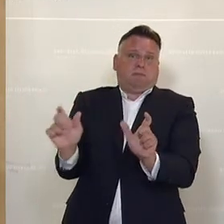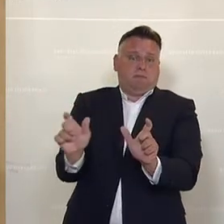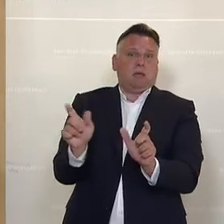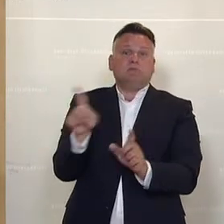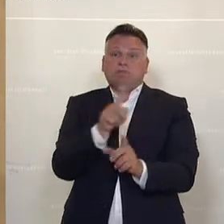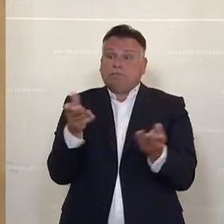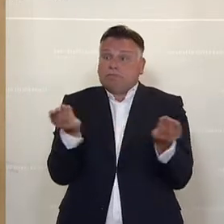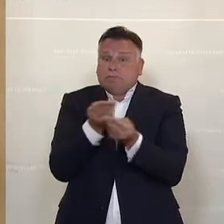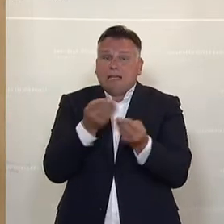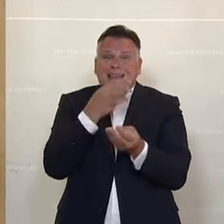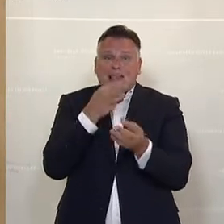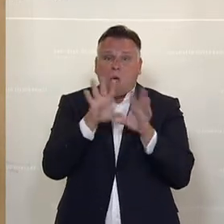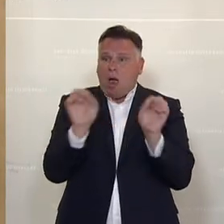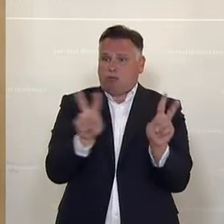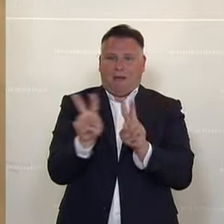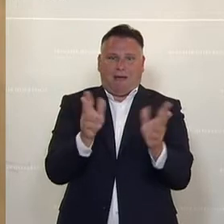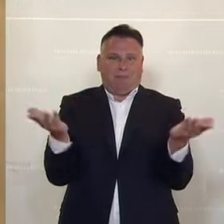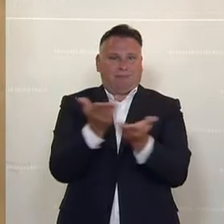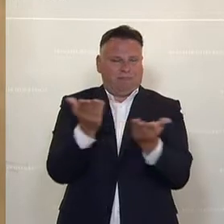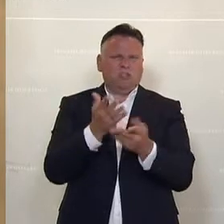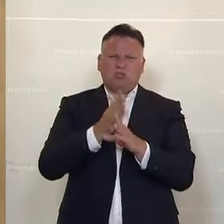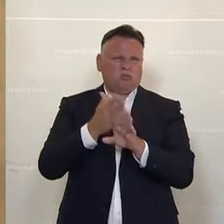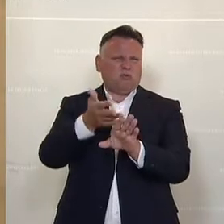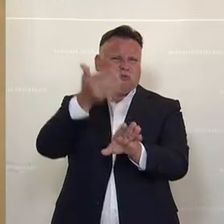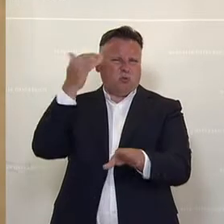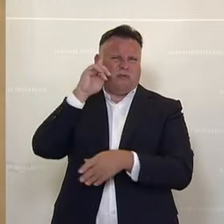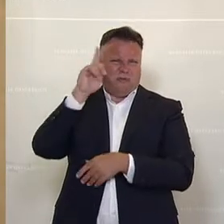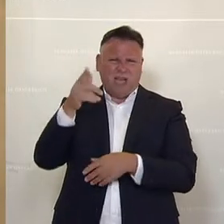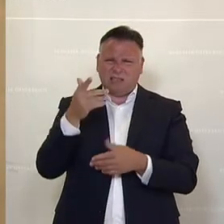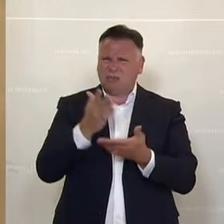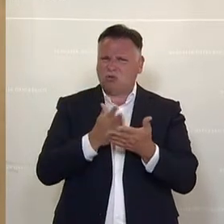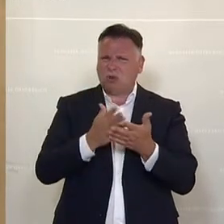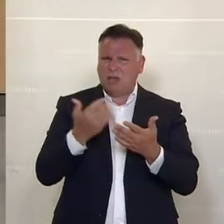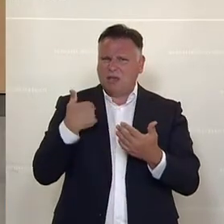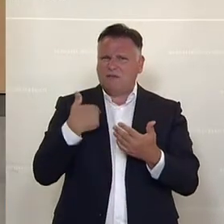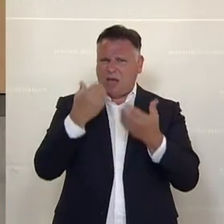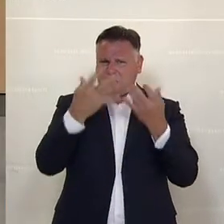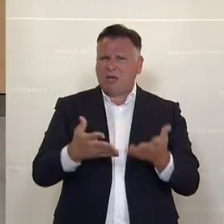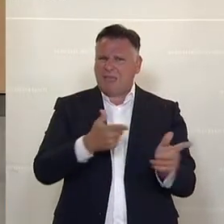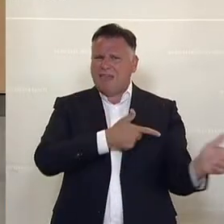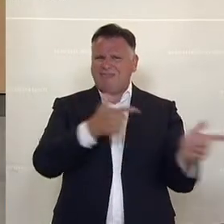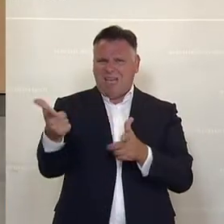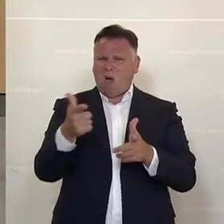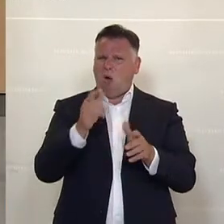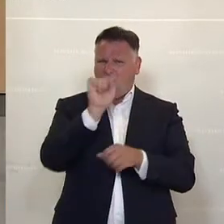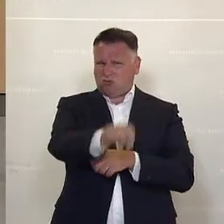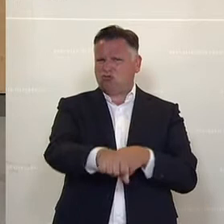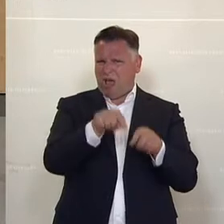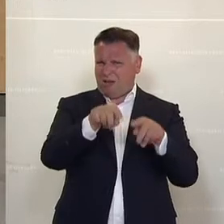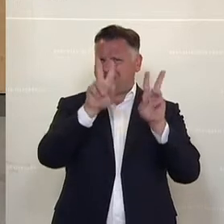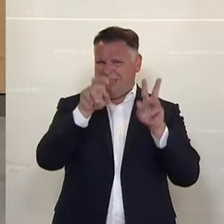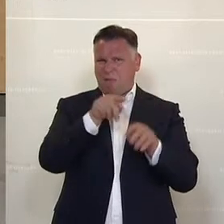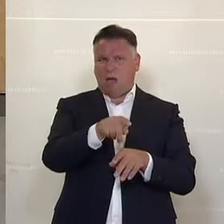aufeinander abgestimmt werden, ist ja auch eine Lehre aus den Vorkommnissen im Vorfeld des Terroranschlages, dass Informationen, die da sind,